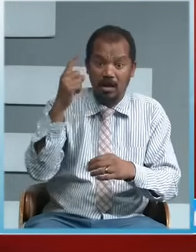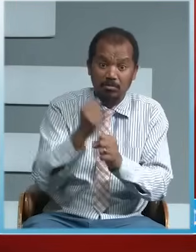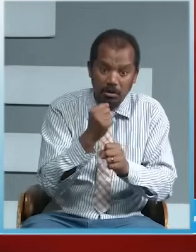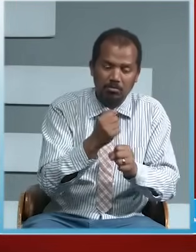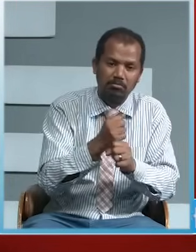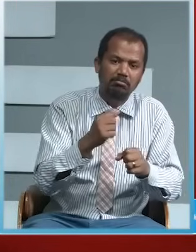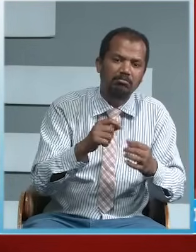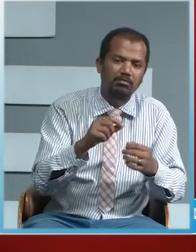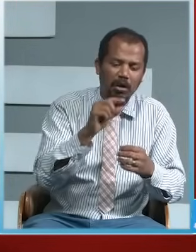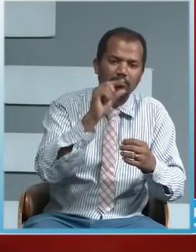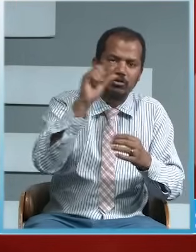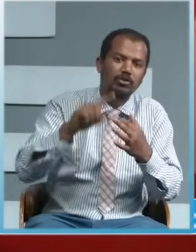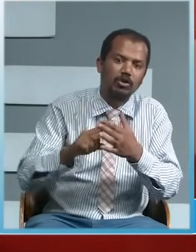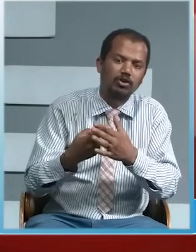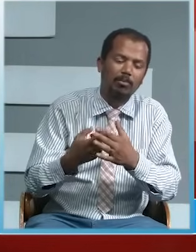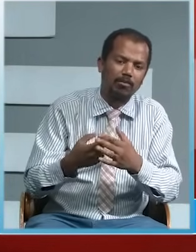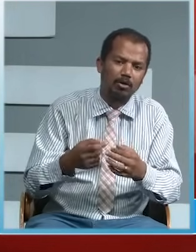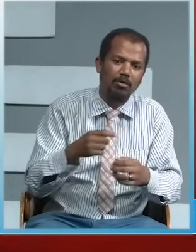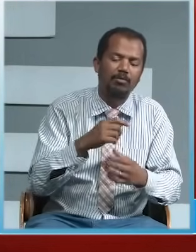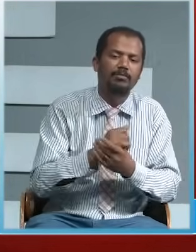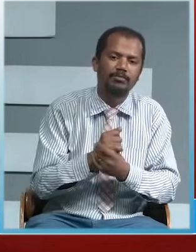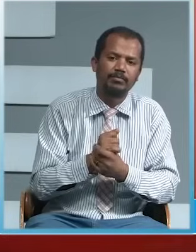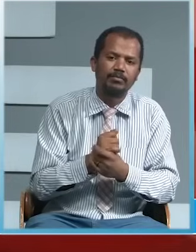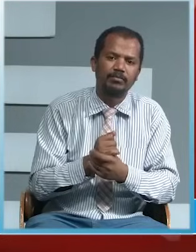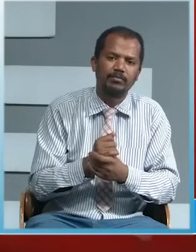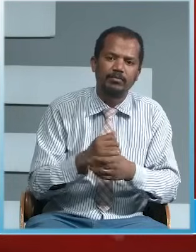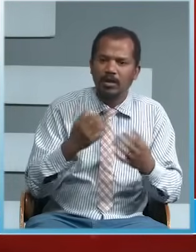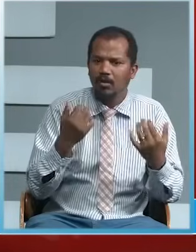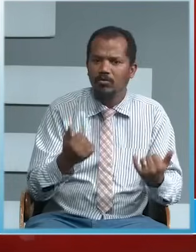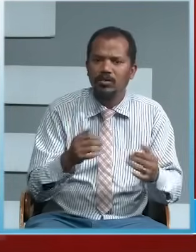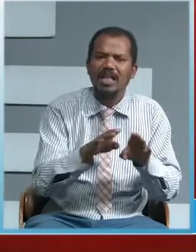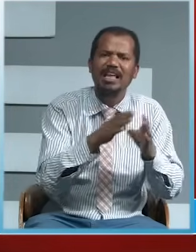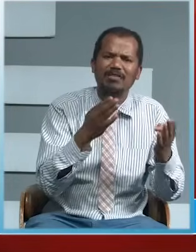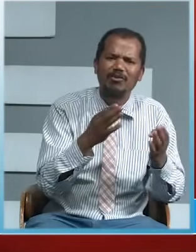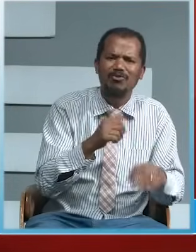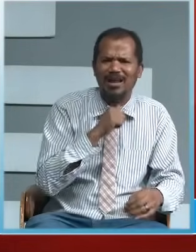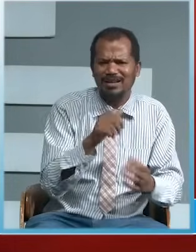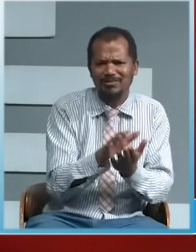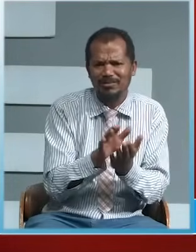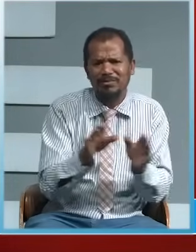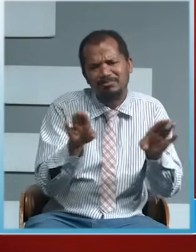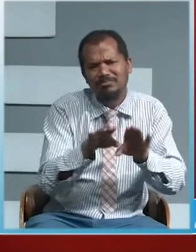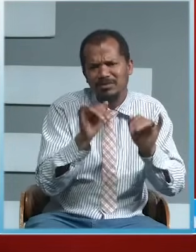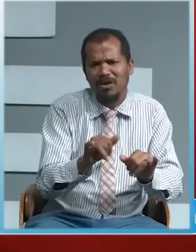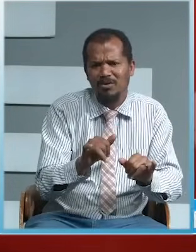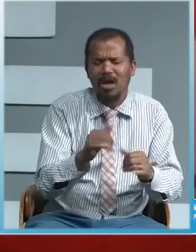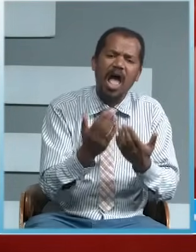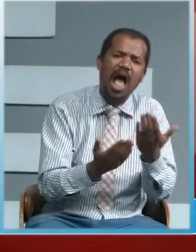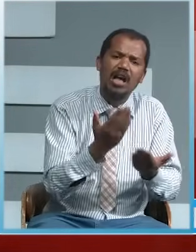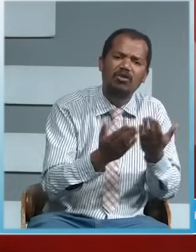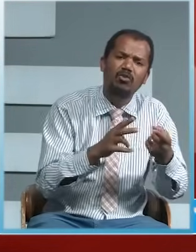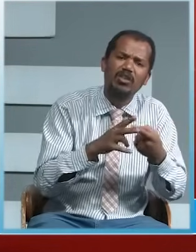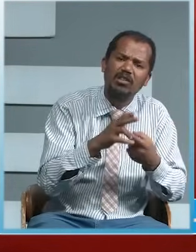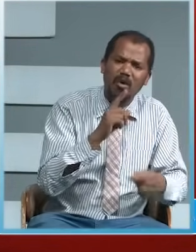ተቋማት ይሰራሉ። ምሳሌ ባንክ ቤት ምናምን ነው ቤቶች አሁን እየተከፈቱ አይደለም፣ እንደተዘጉ ናቸው።